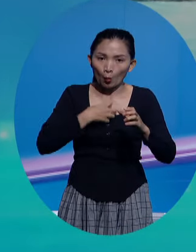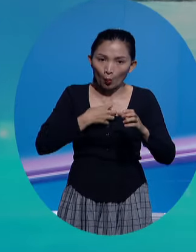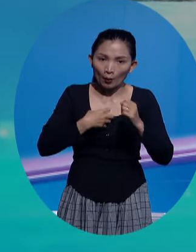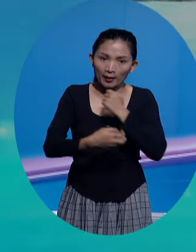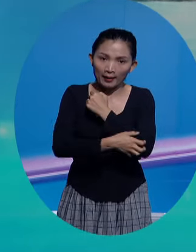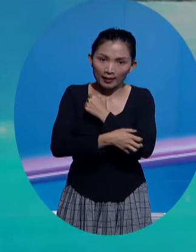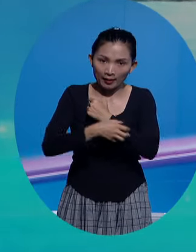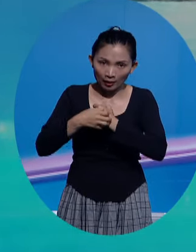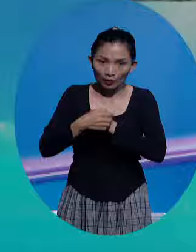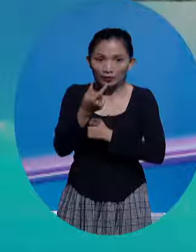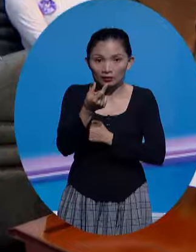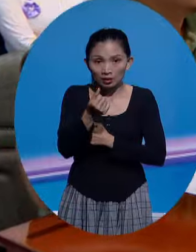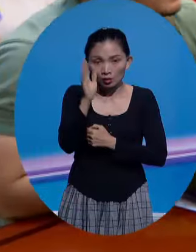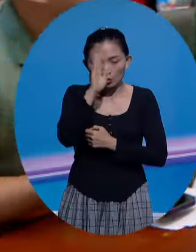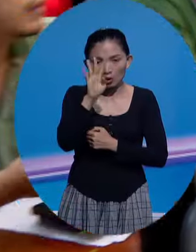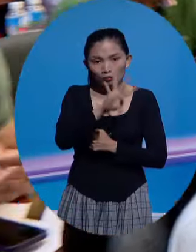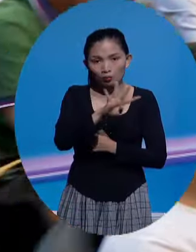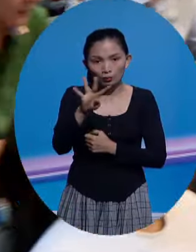đồng.